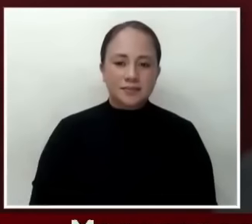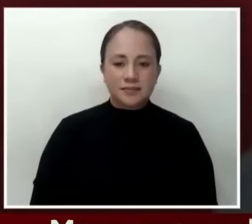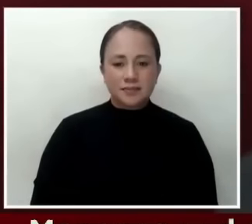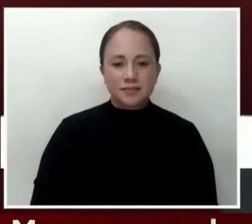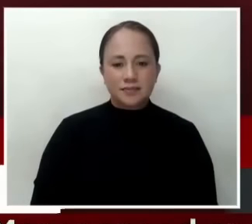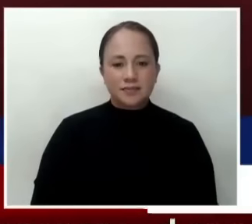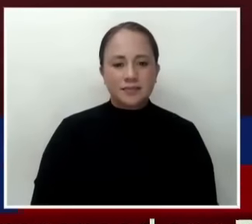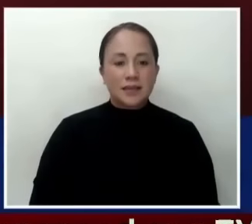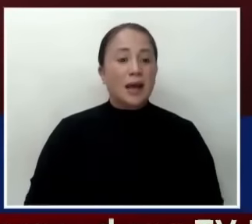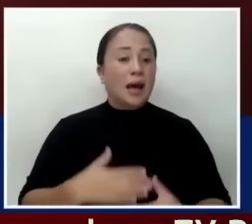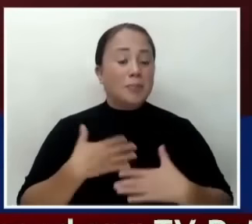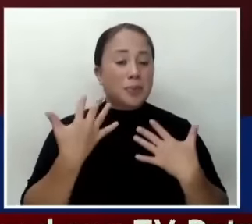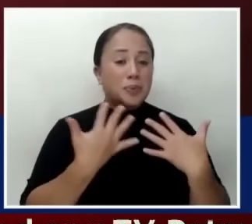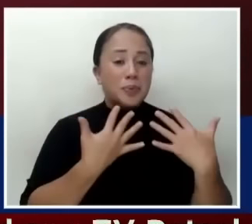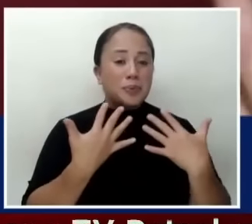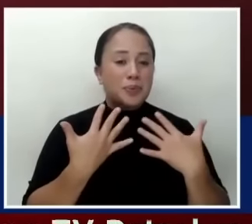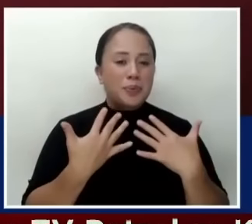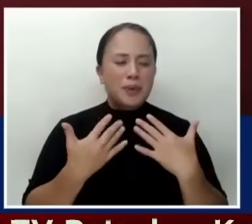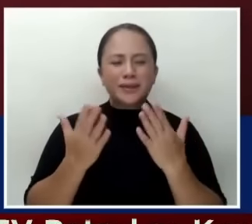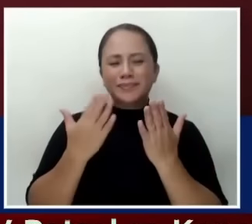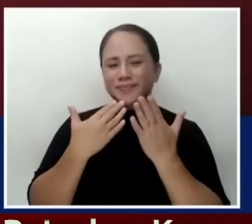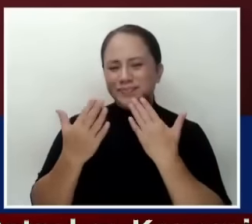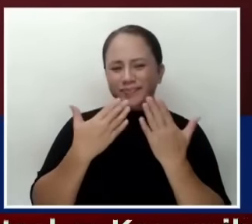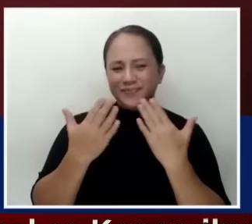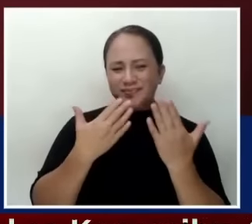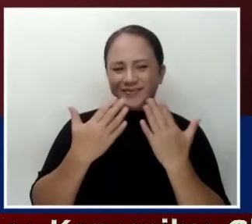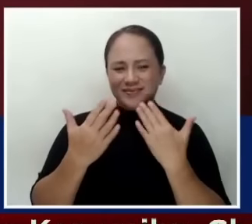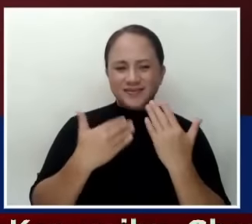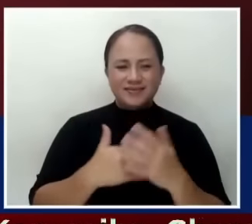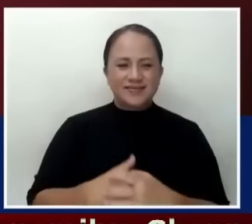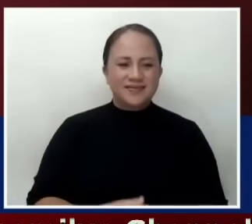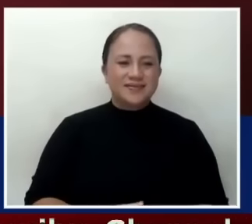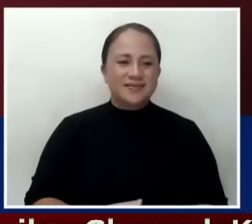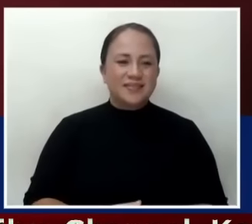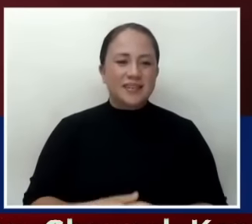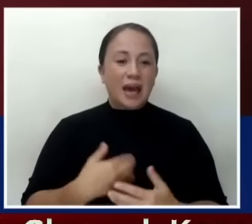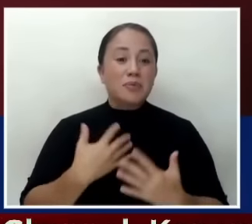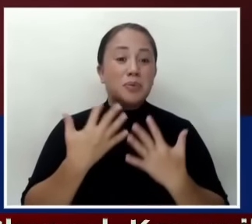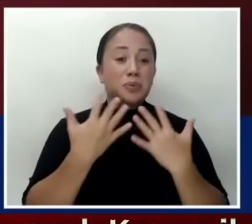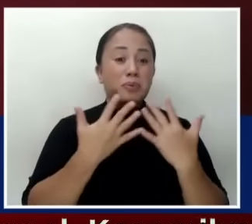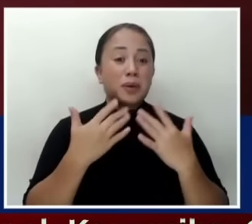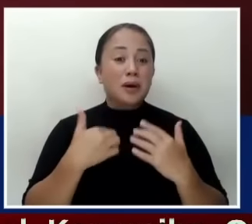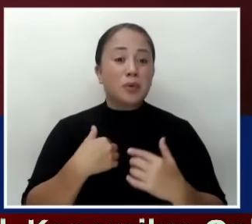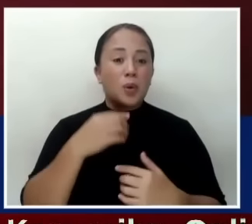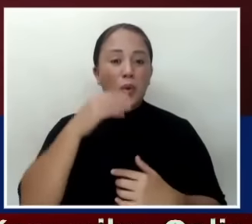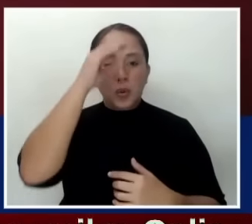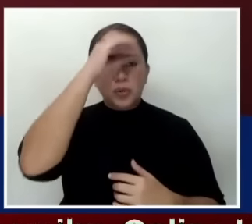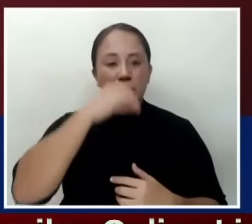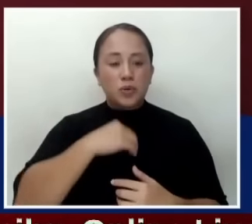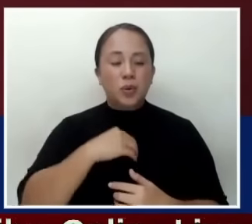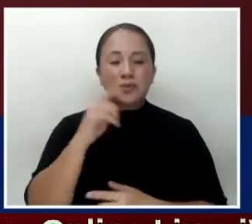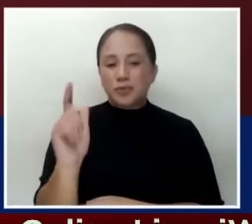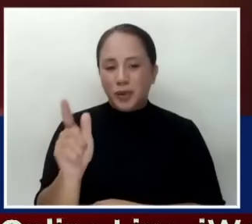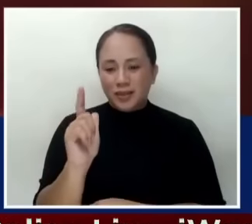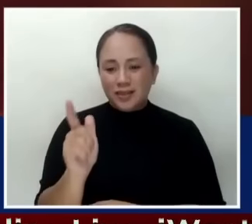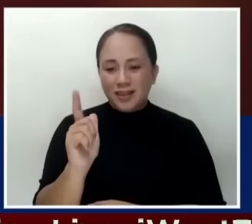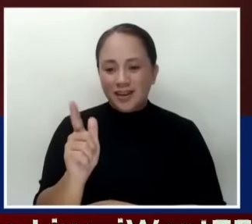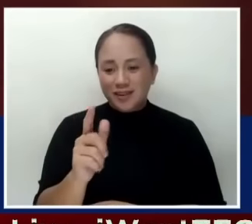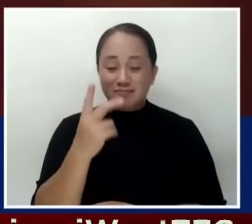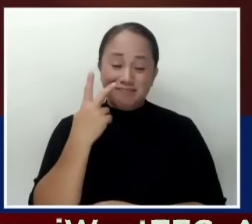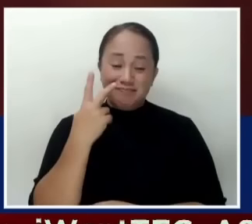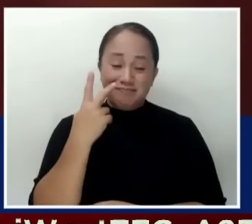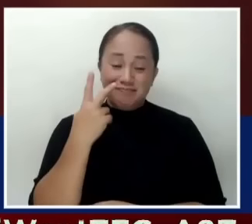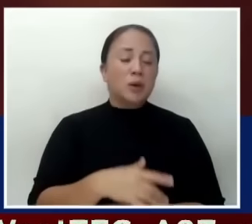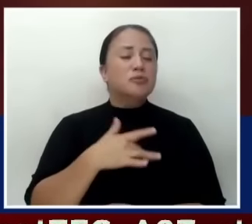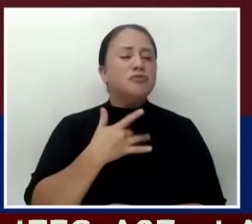Happy birthday. Ay, thank you. Thank you so much. Uy, magbe-birthday po ako October 20. Oh, di ba? Anong